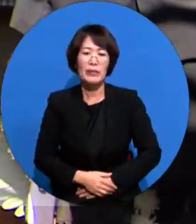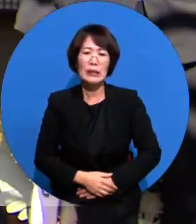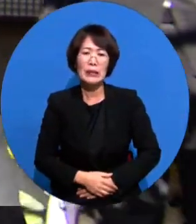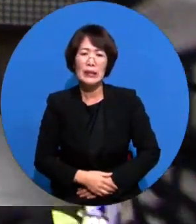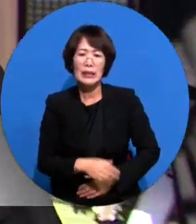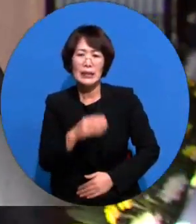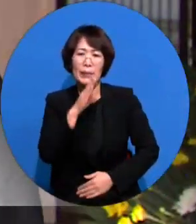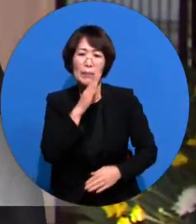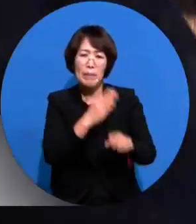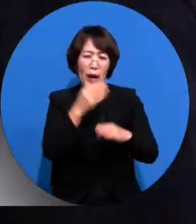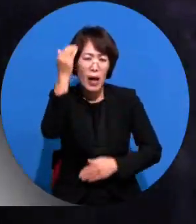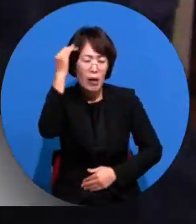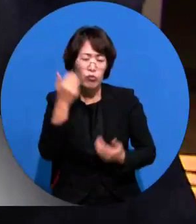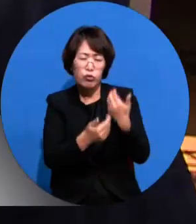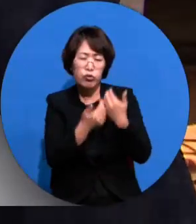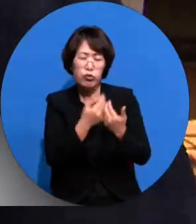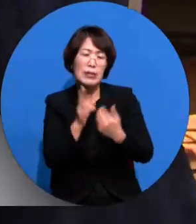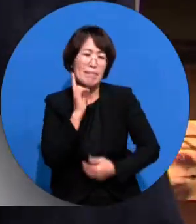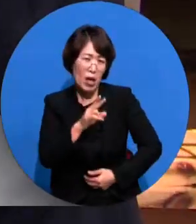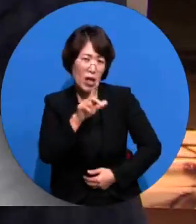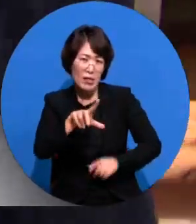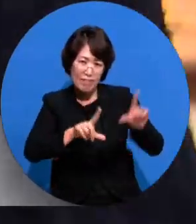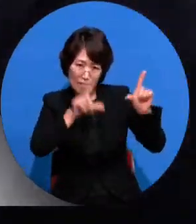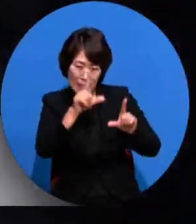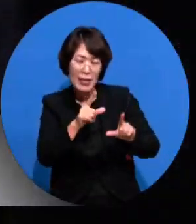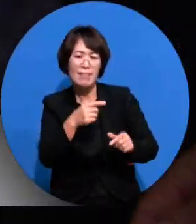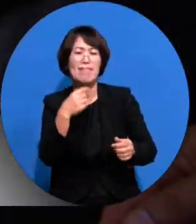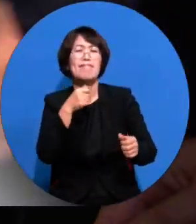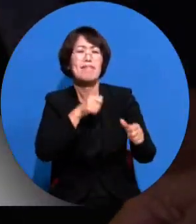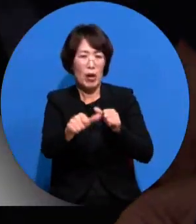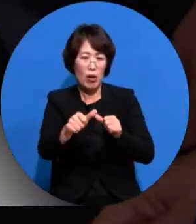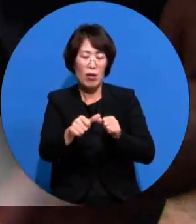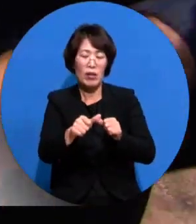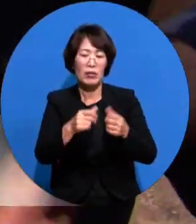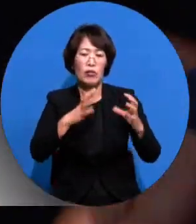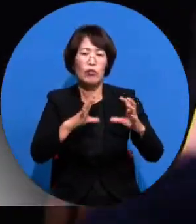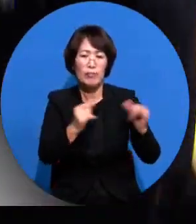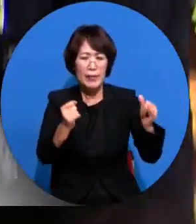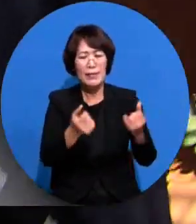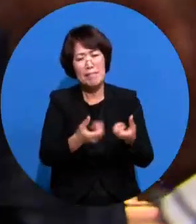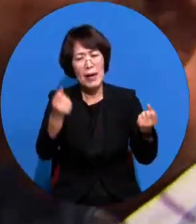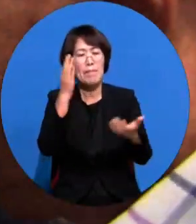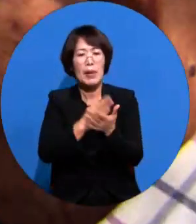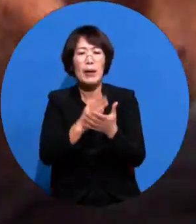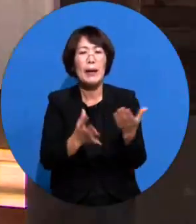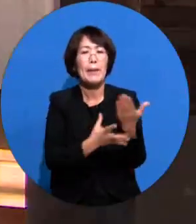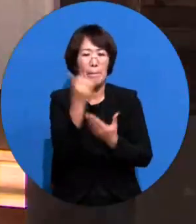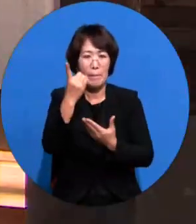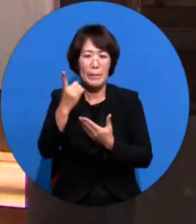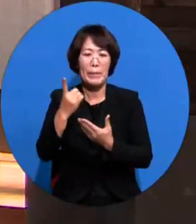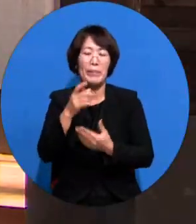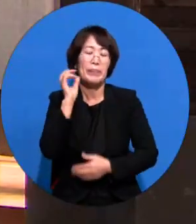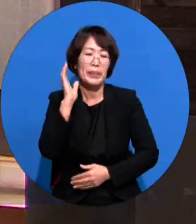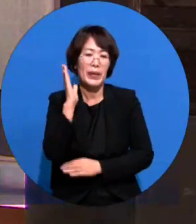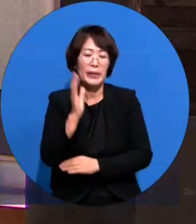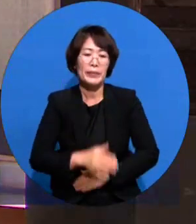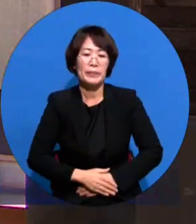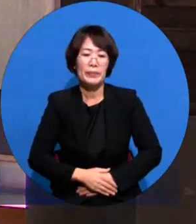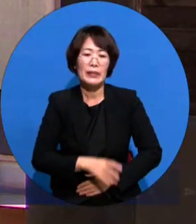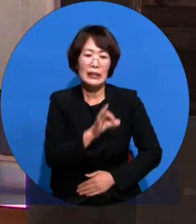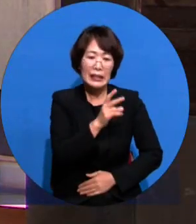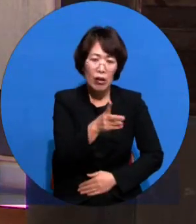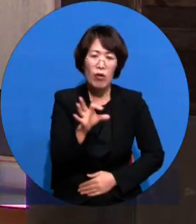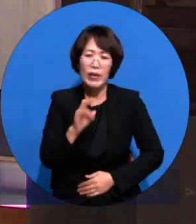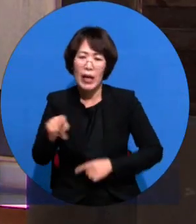있는 남북관계와 갈등이 심화되고 있는 현 상황을 꼬집으며 국민 통합을 강조하기도 했습니다. 또한 여야가